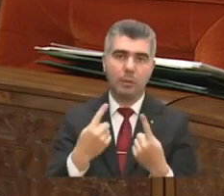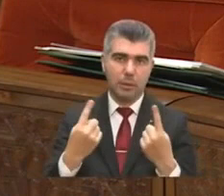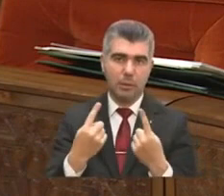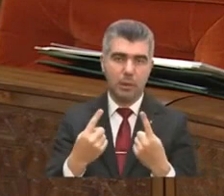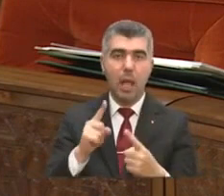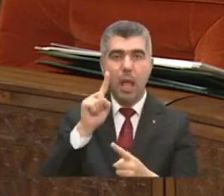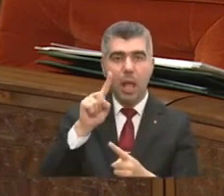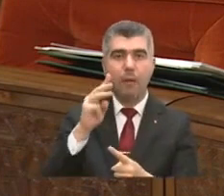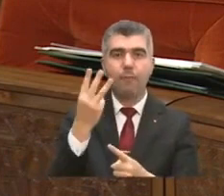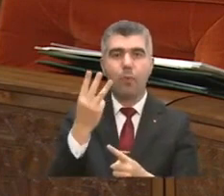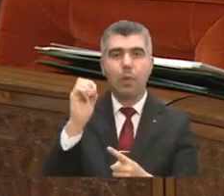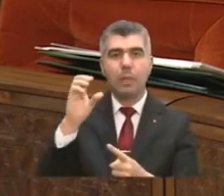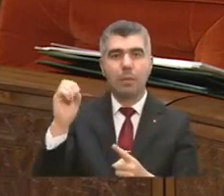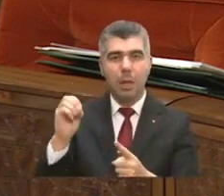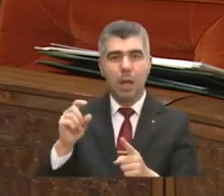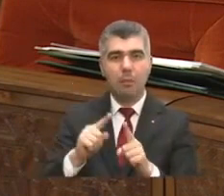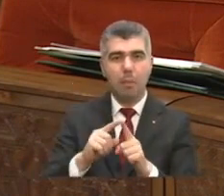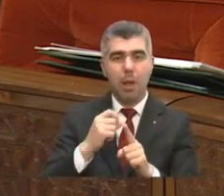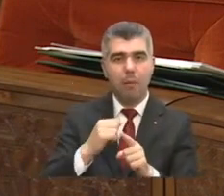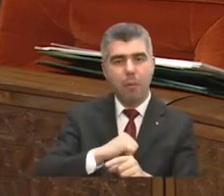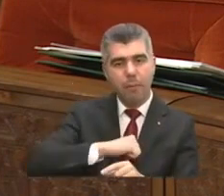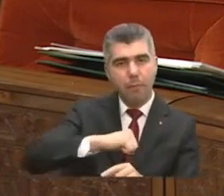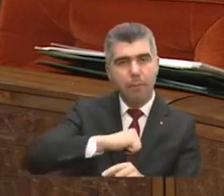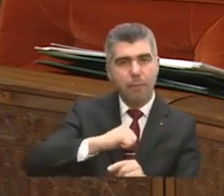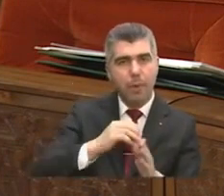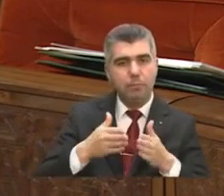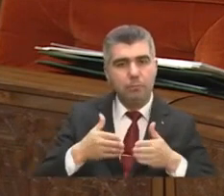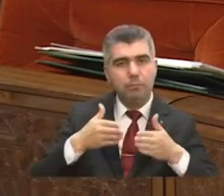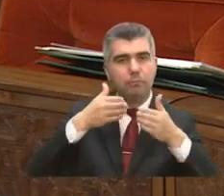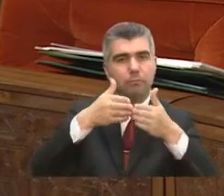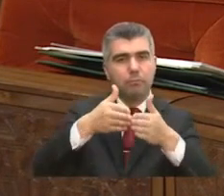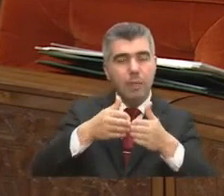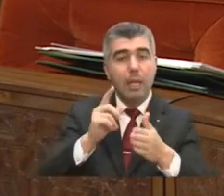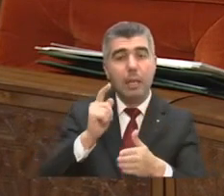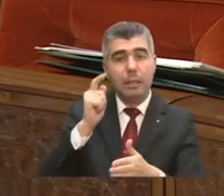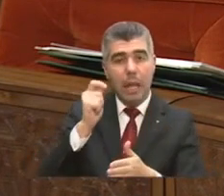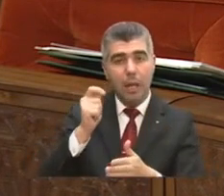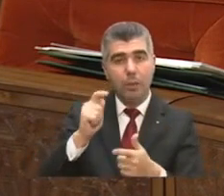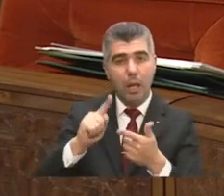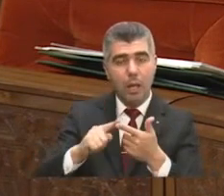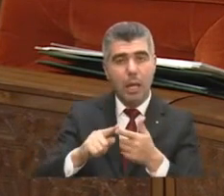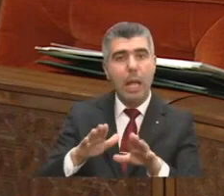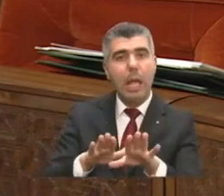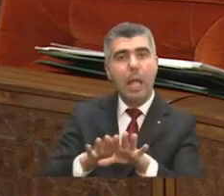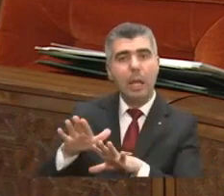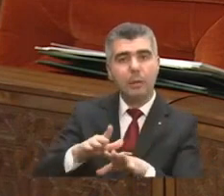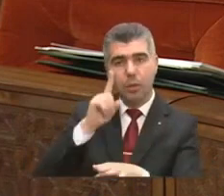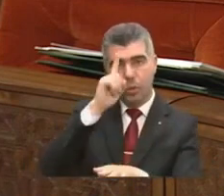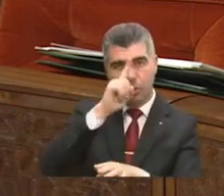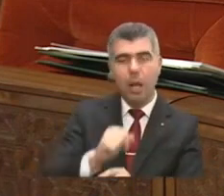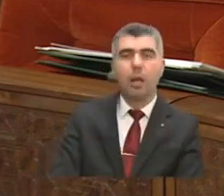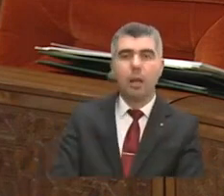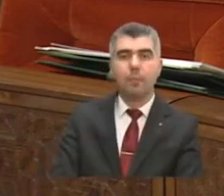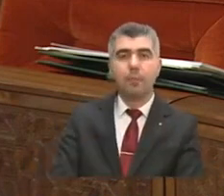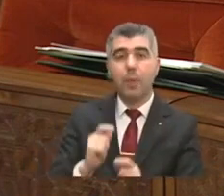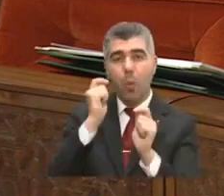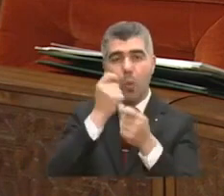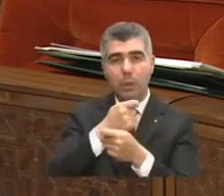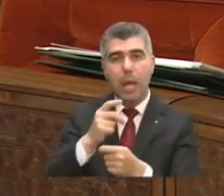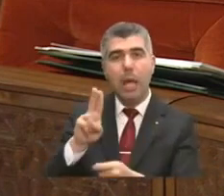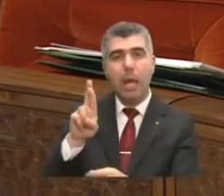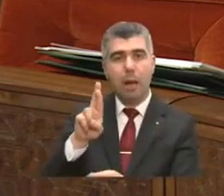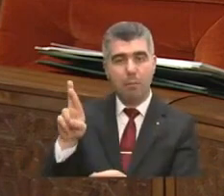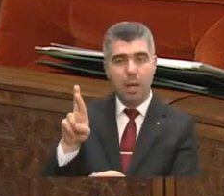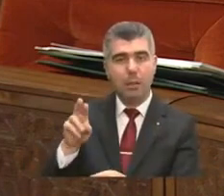1300 كيلو متر من الخطوط الفائقه السرعه واللي غادي تربط طنجه باكادير ان شاء الله من جهه ووجدها بالرباط